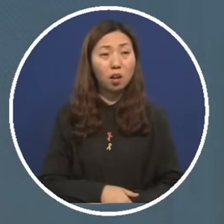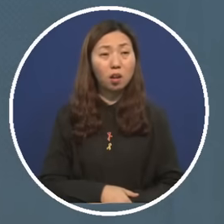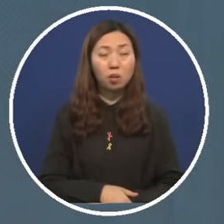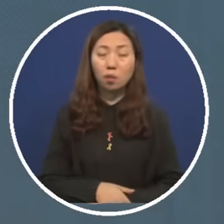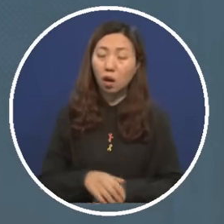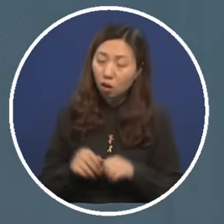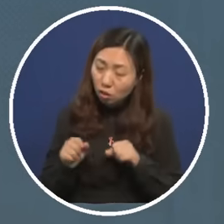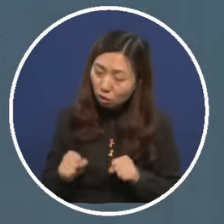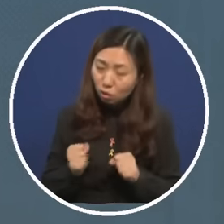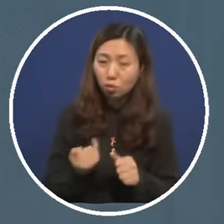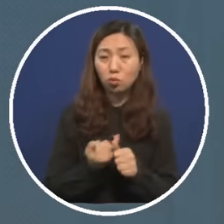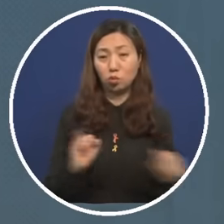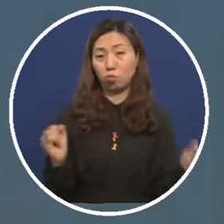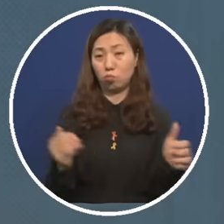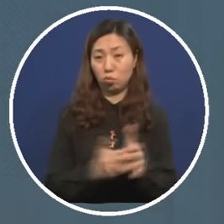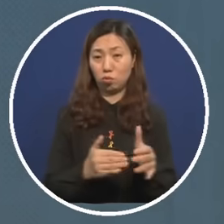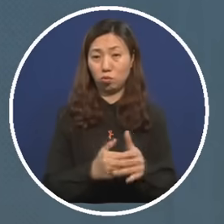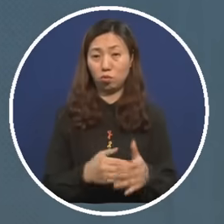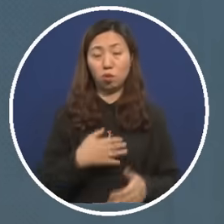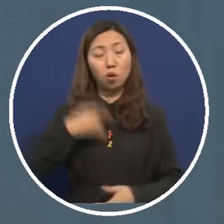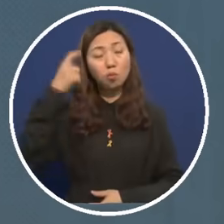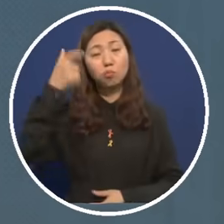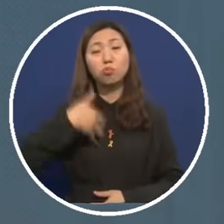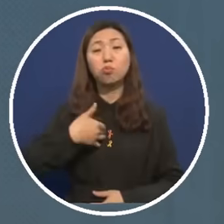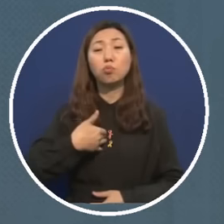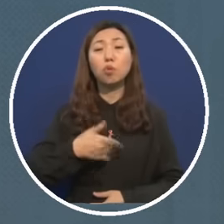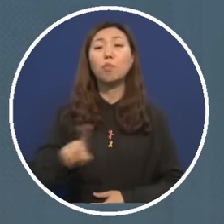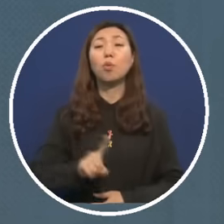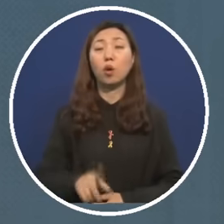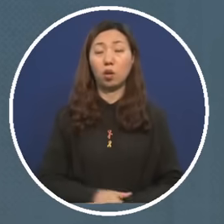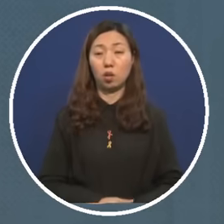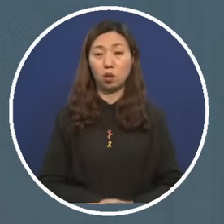안녕히 계십시오 하면 되지 뭘 나한테 물을 게 뭐가 있어요.